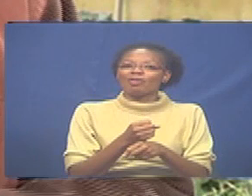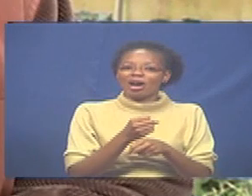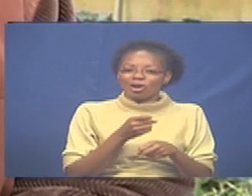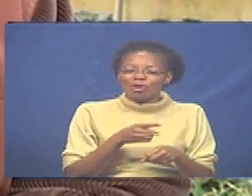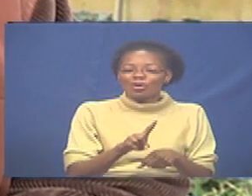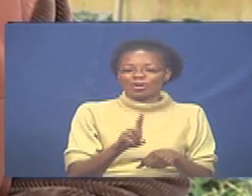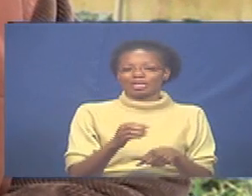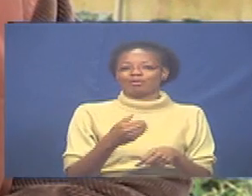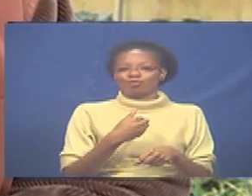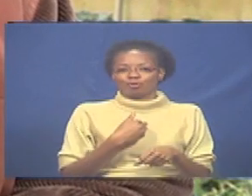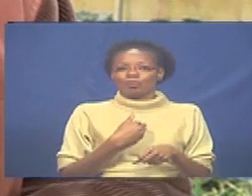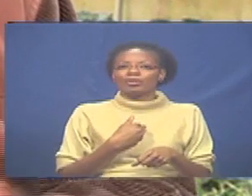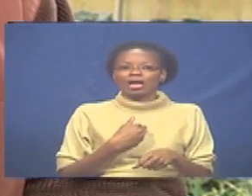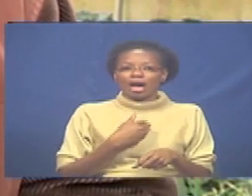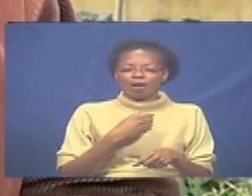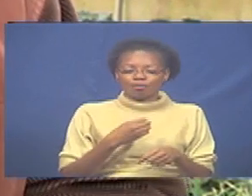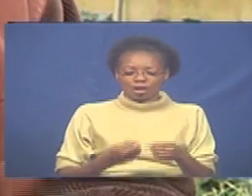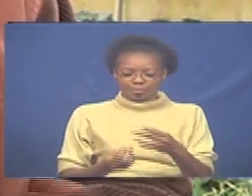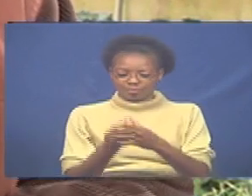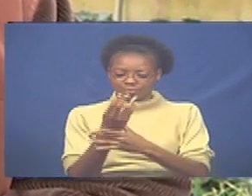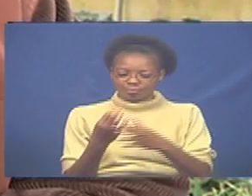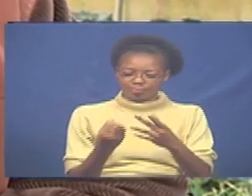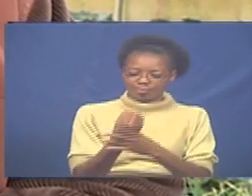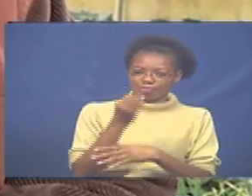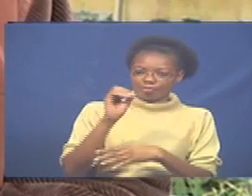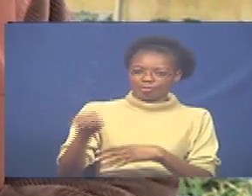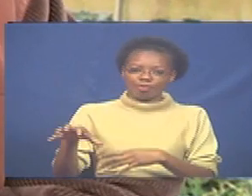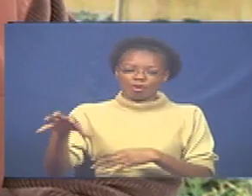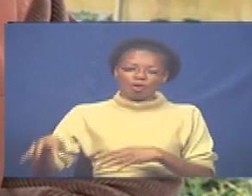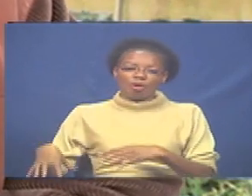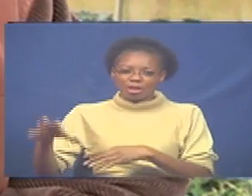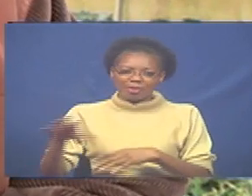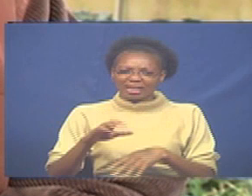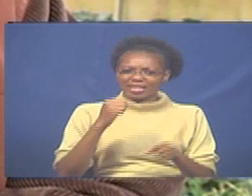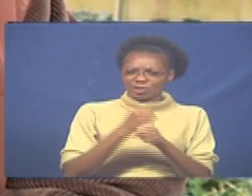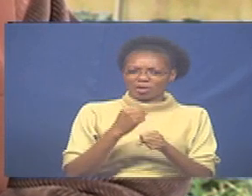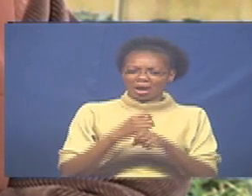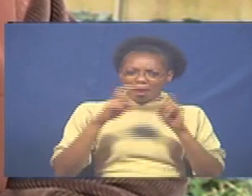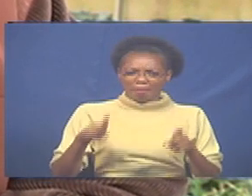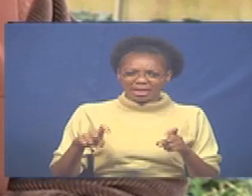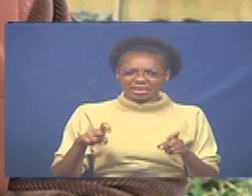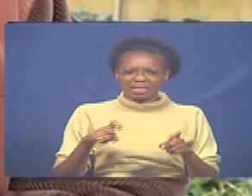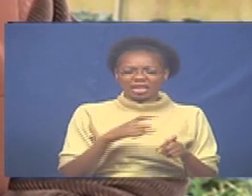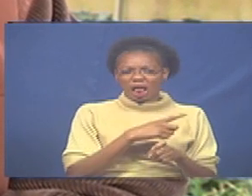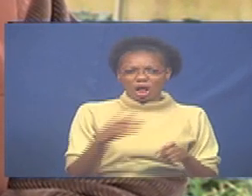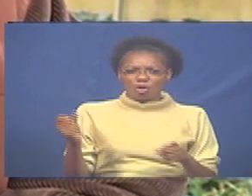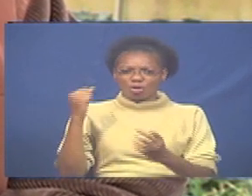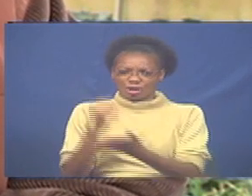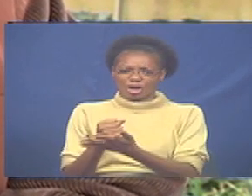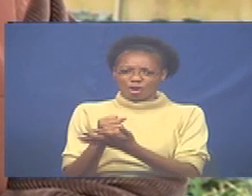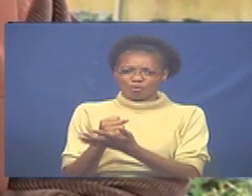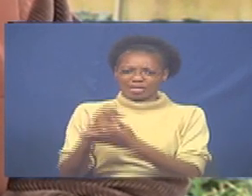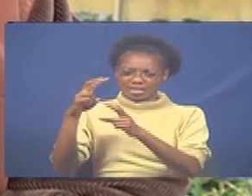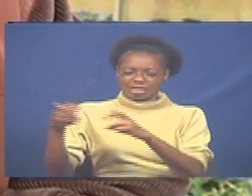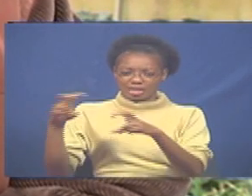Umejibunia kazi mwenyewe. Kwa sababu vile unakuza na kupeleka kwa soko, hiyo ni kazi. Sio lazima uende ofisini kutafuta kazi. So